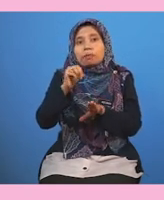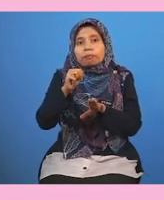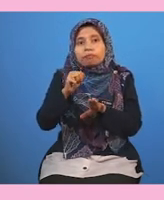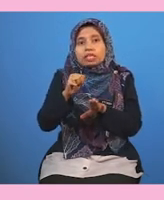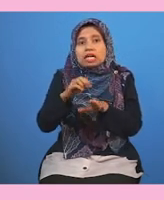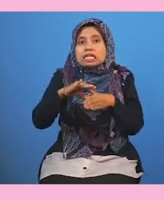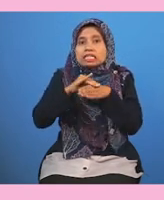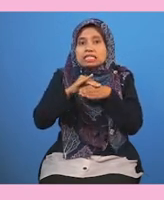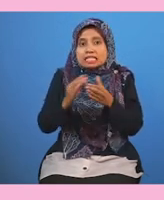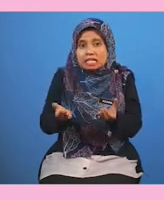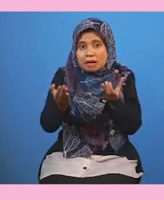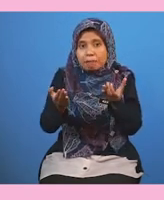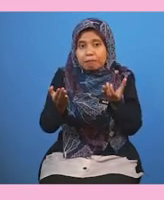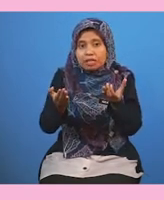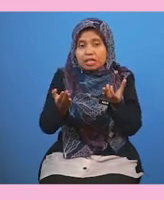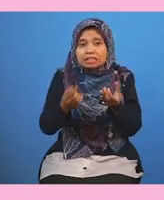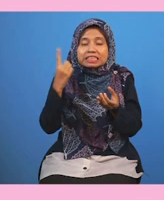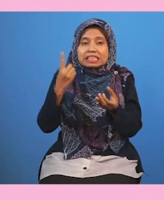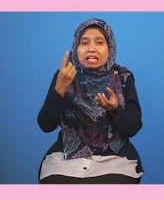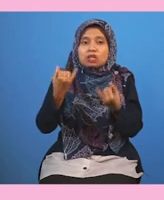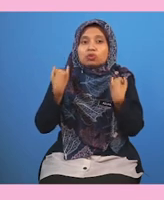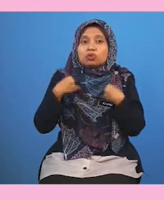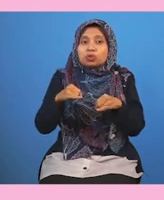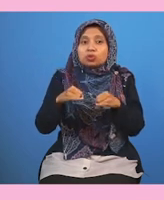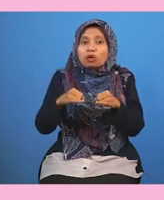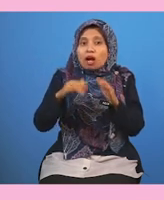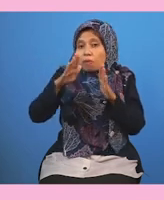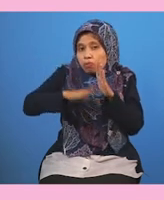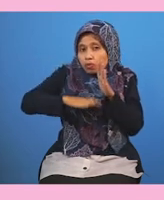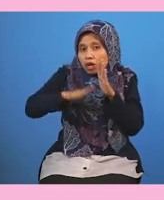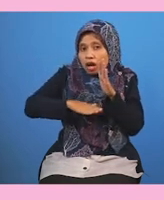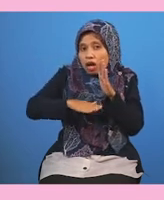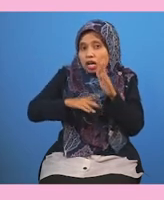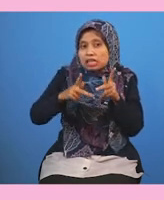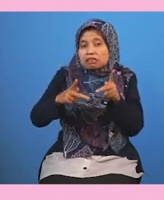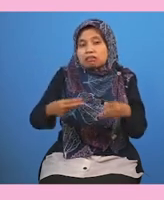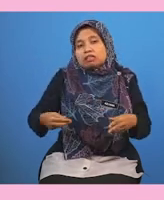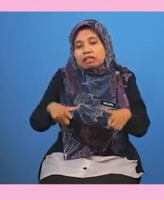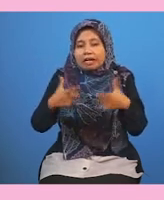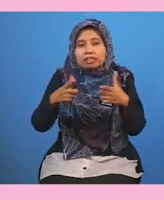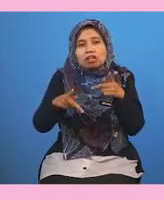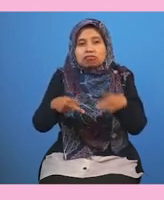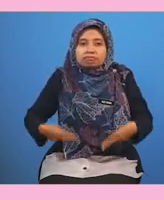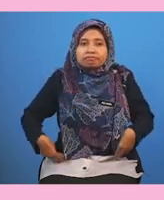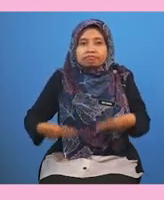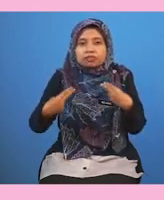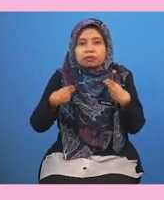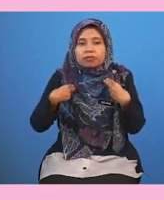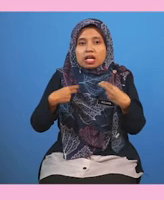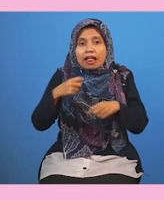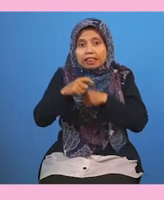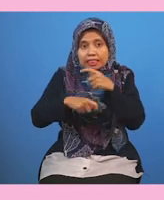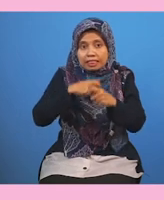Isian berat beku selalunya dijual lebih murah berbanding isian hidup. Tarikh tuaian